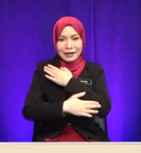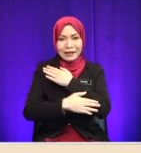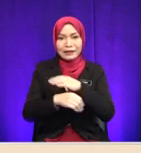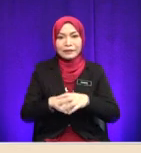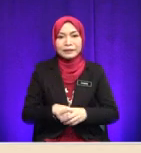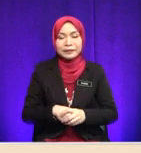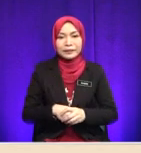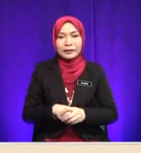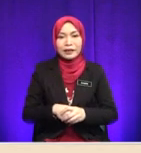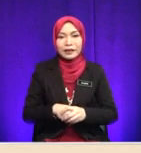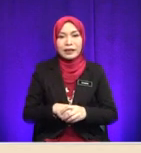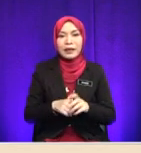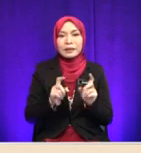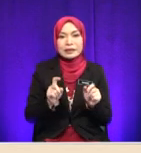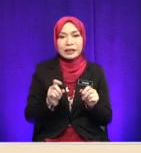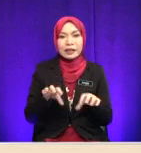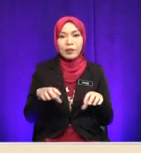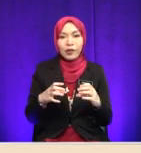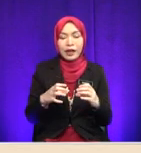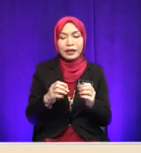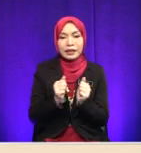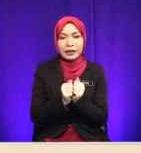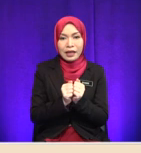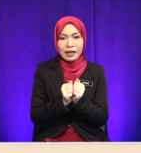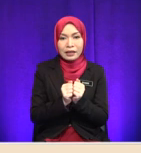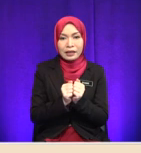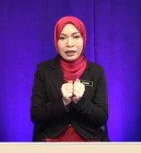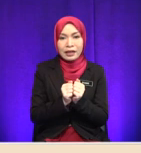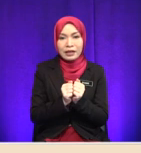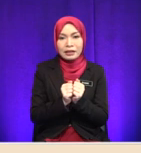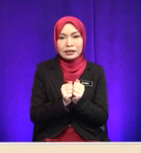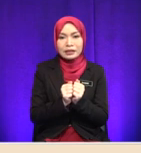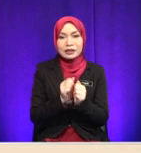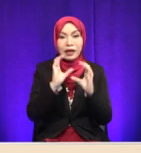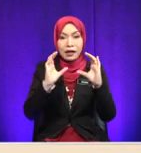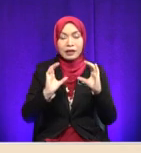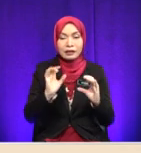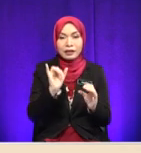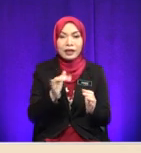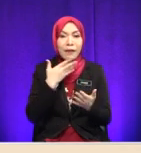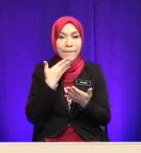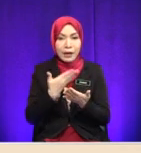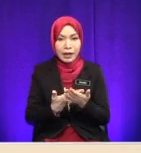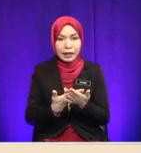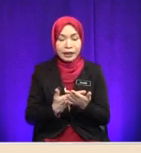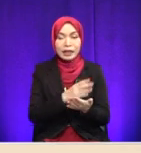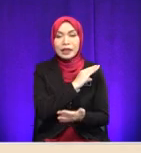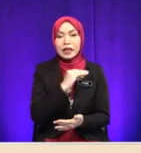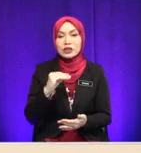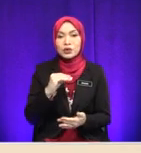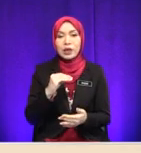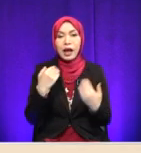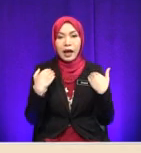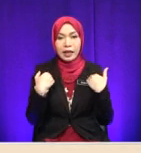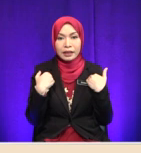dan paksaan. Yang kedua, mengamalkan pendekatan jalinan hubungan diplomatik dan kerjasama dengan negara-negara